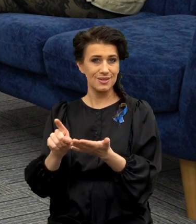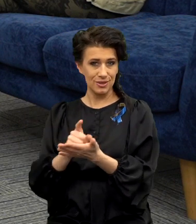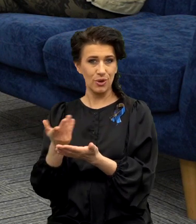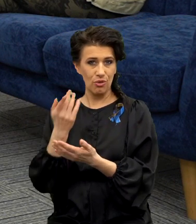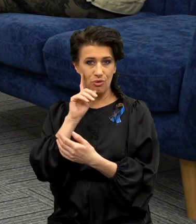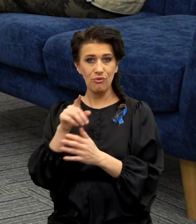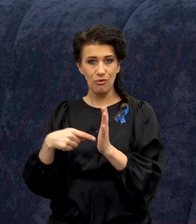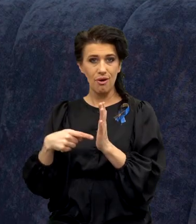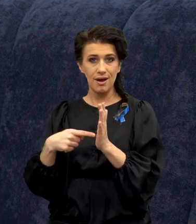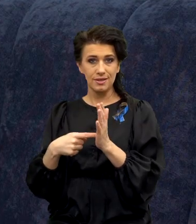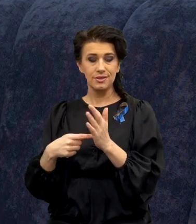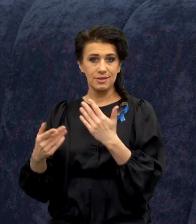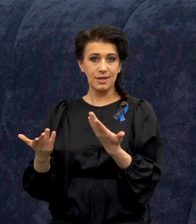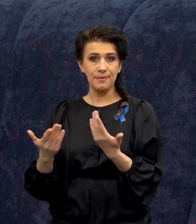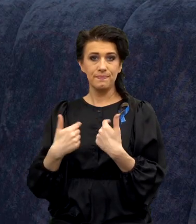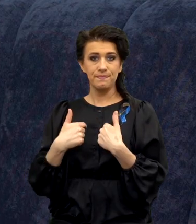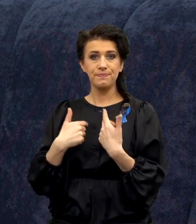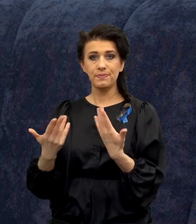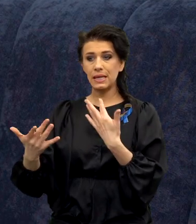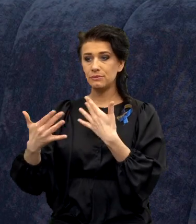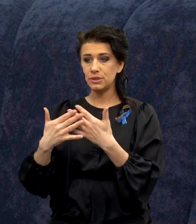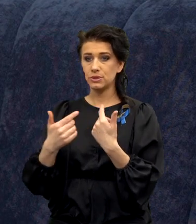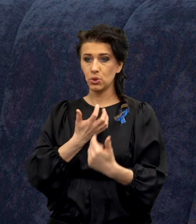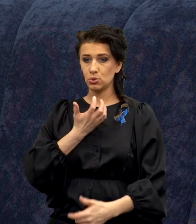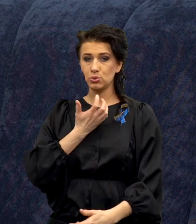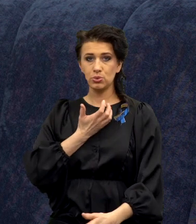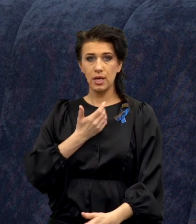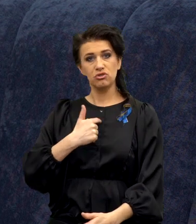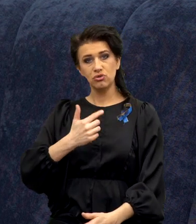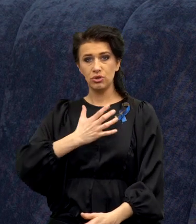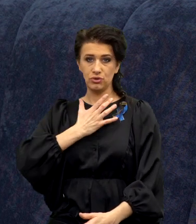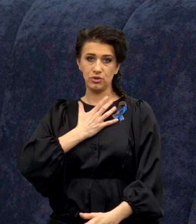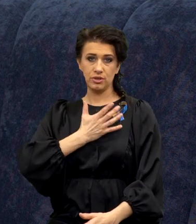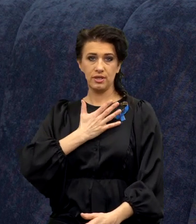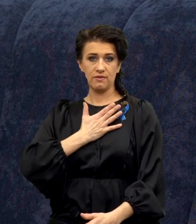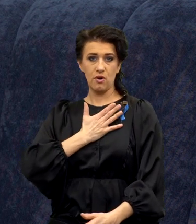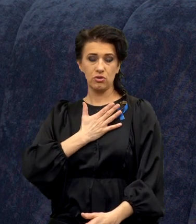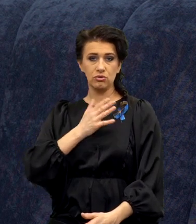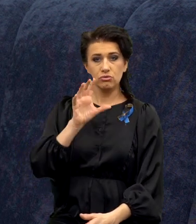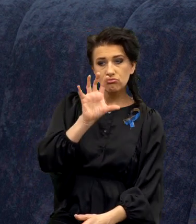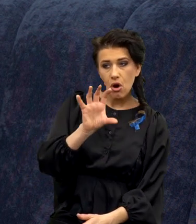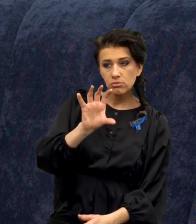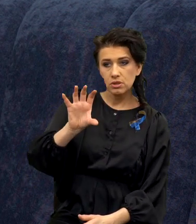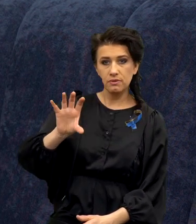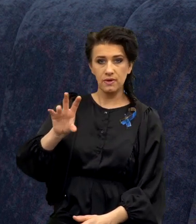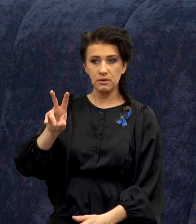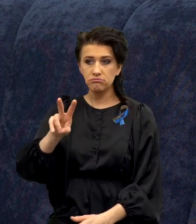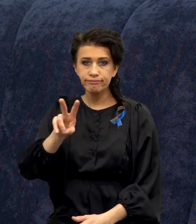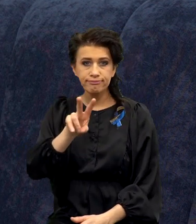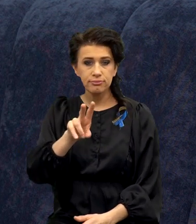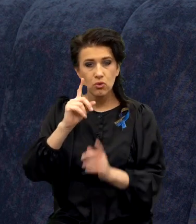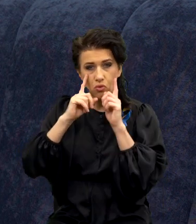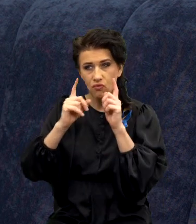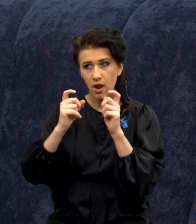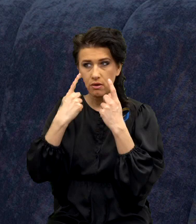taka bliska jest mi taka rola życzliwego obserwatora, z taką uważnością na